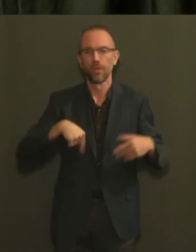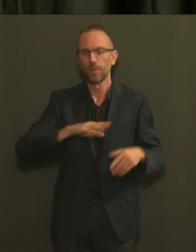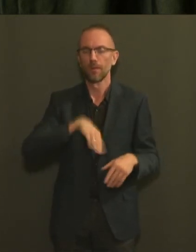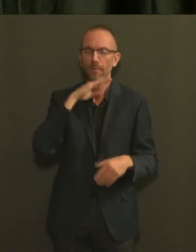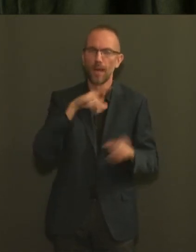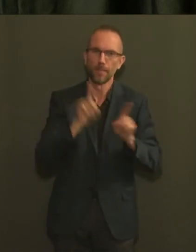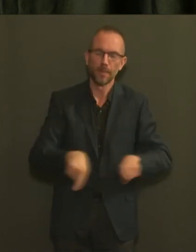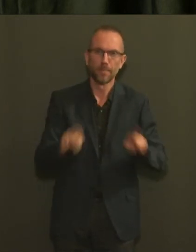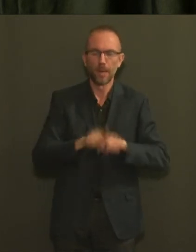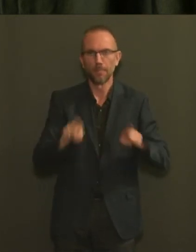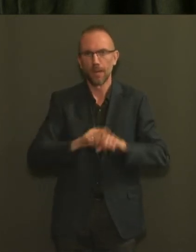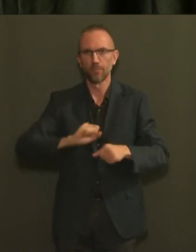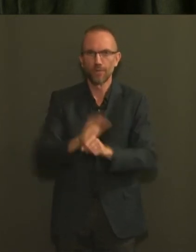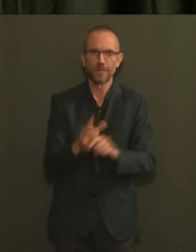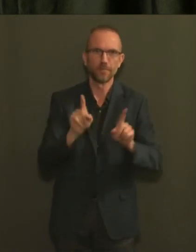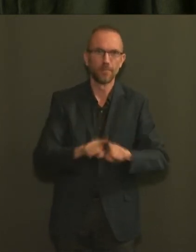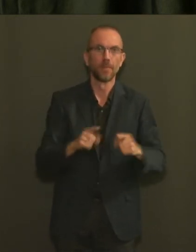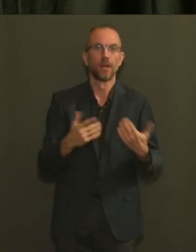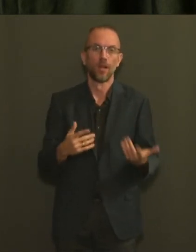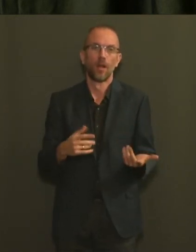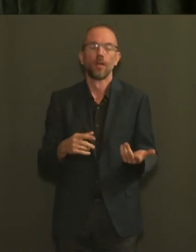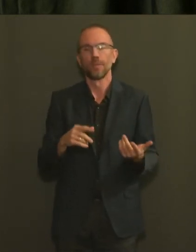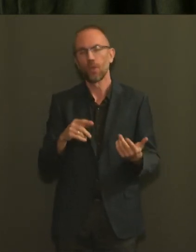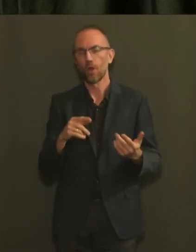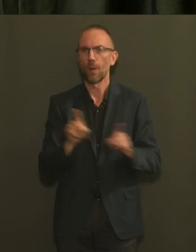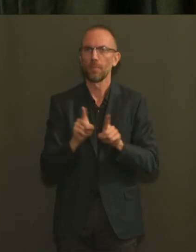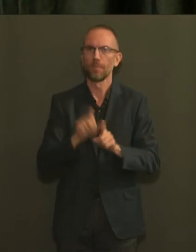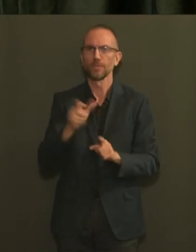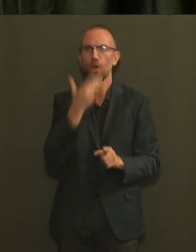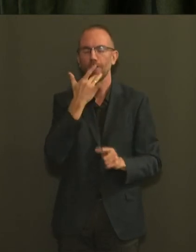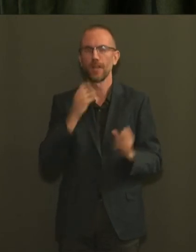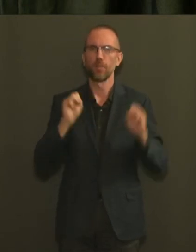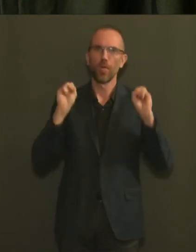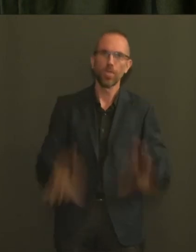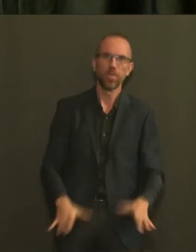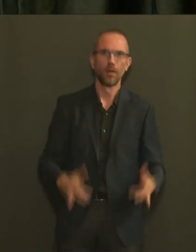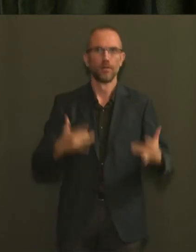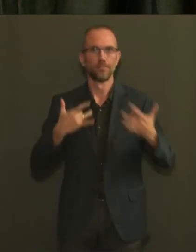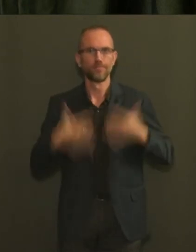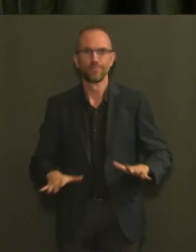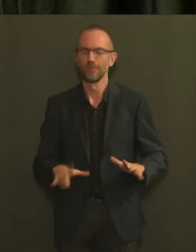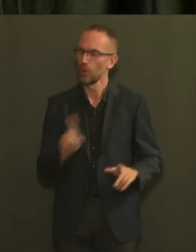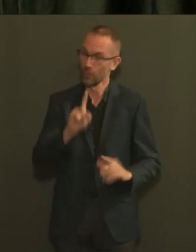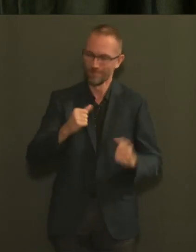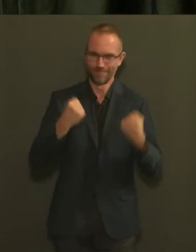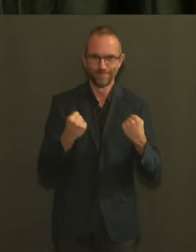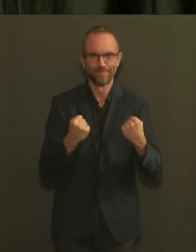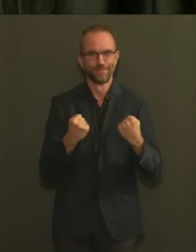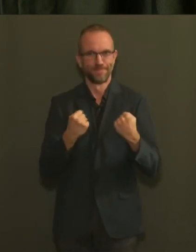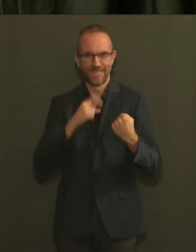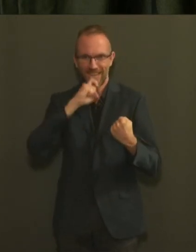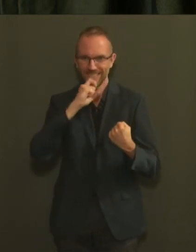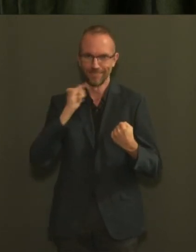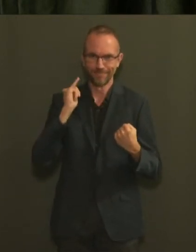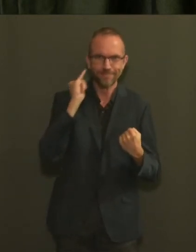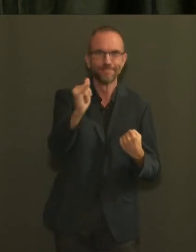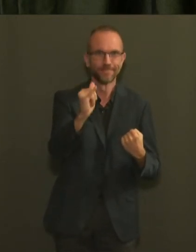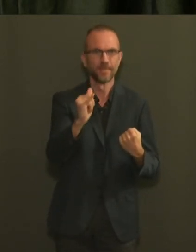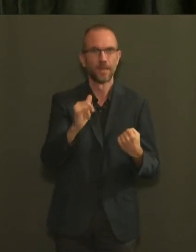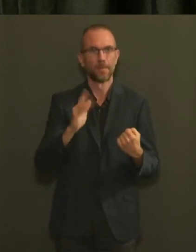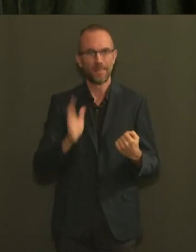prochains jours mais profitons-en tout en nous assurant que le coït 19 noeuds soit un invité indésirable notre table soyons conséquents de nos